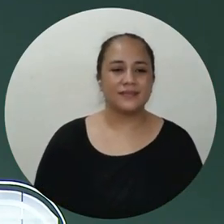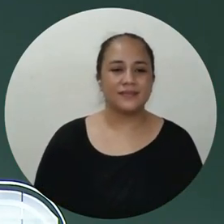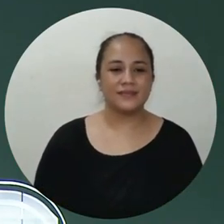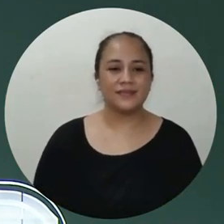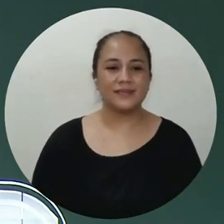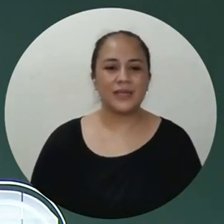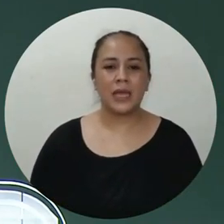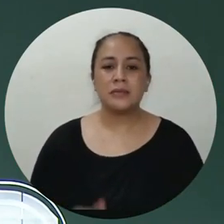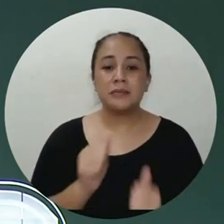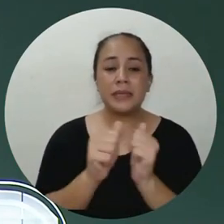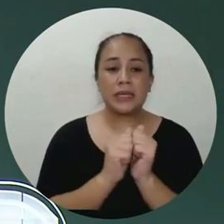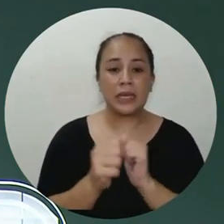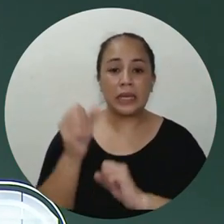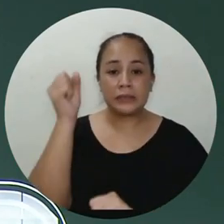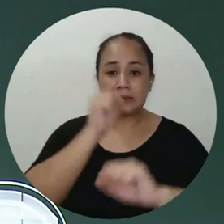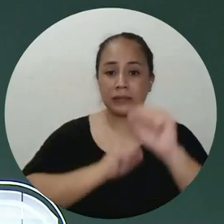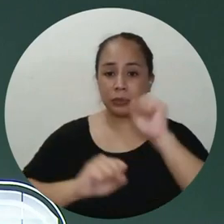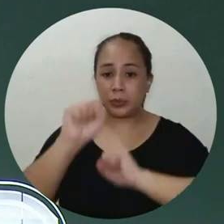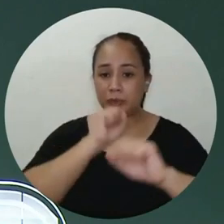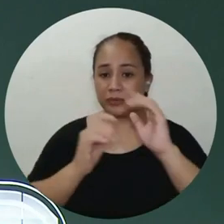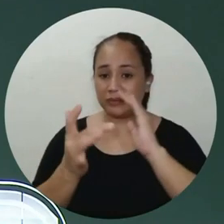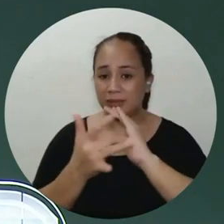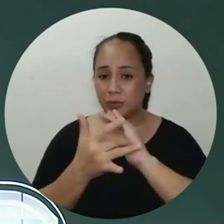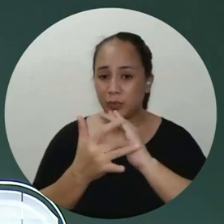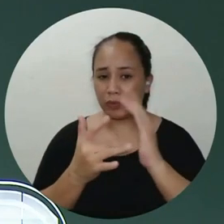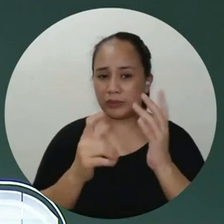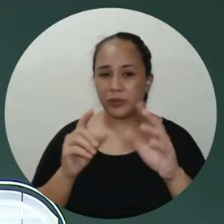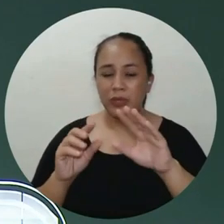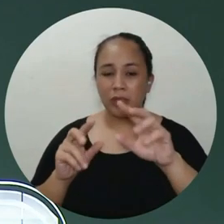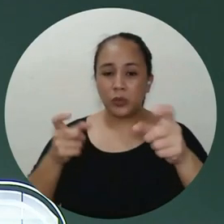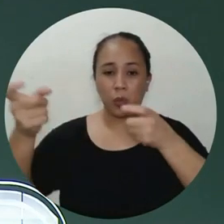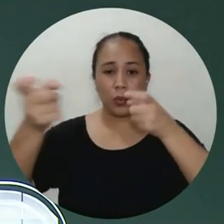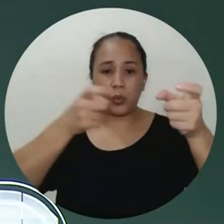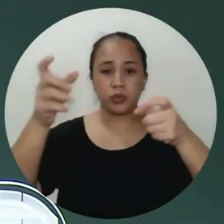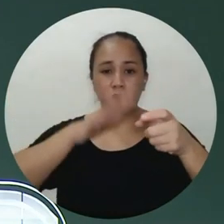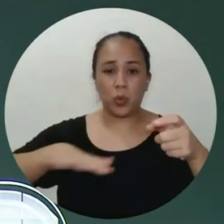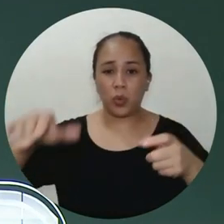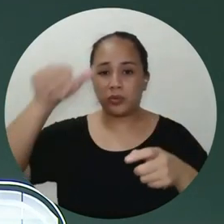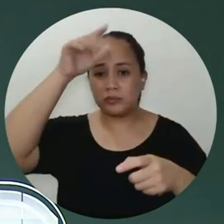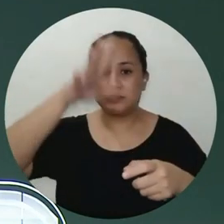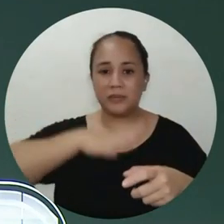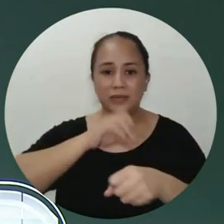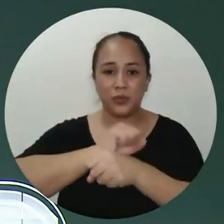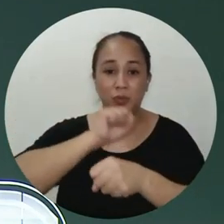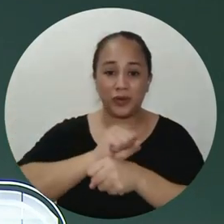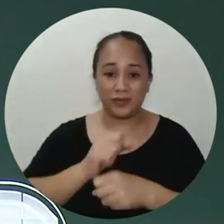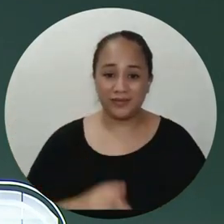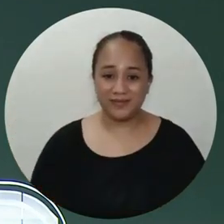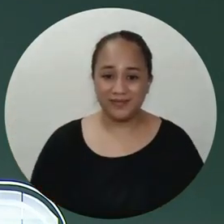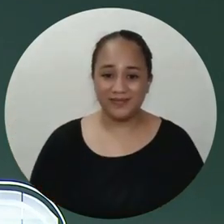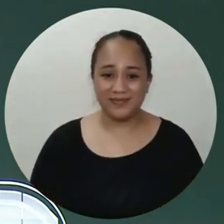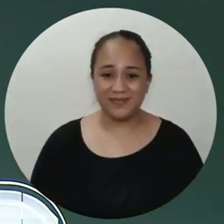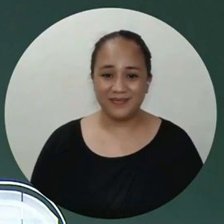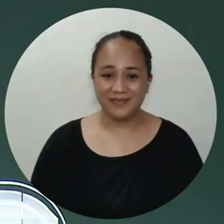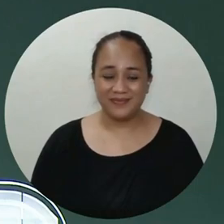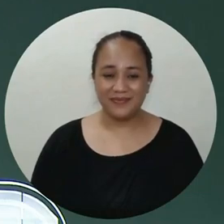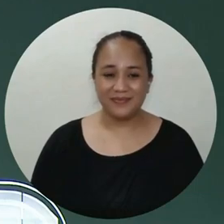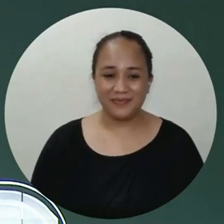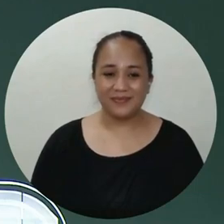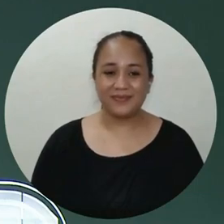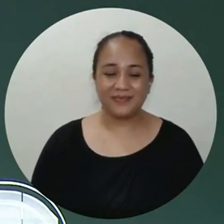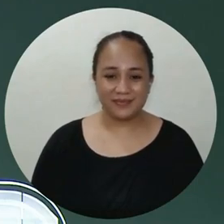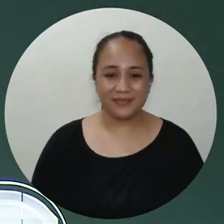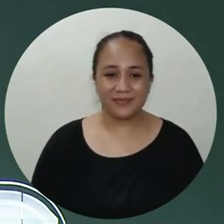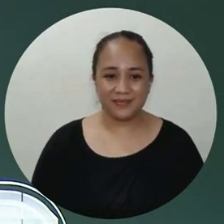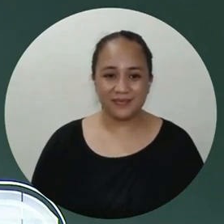is that scientific technology will take over all of man's jobs. 이 과학의 말은 인간의 정체성과 이 모든